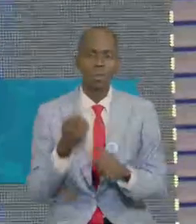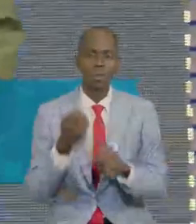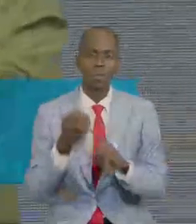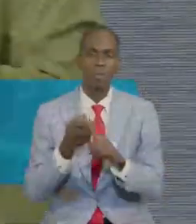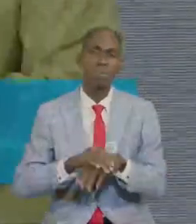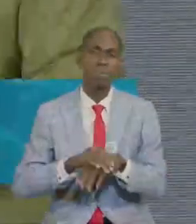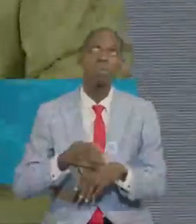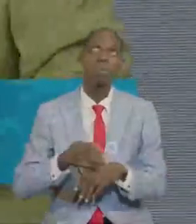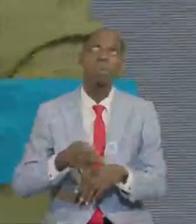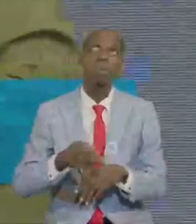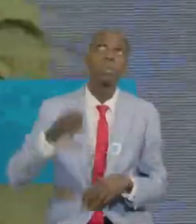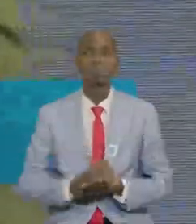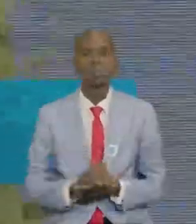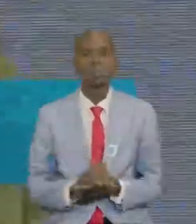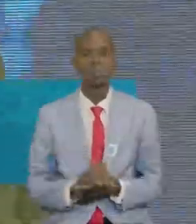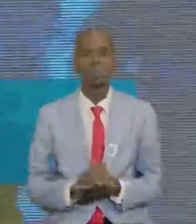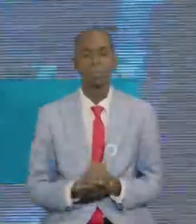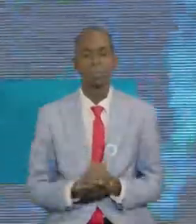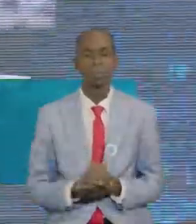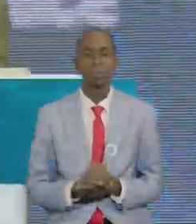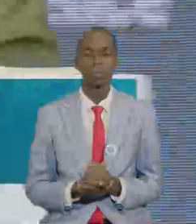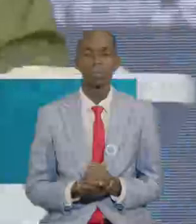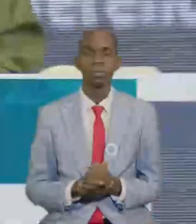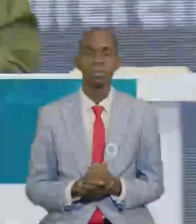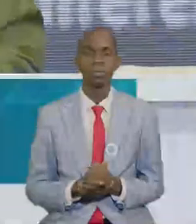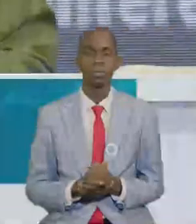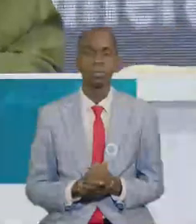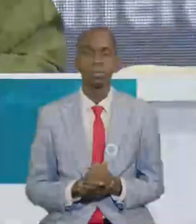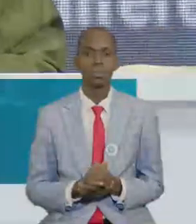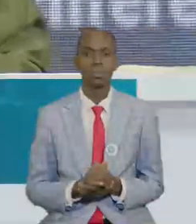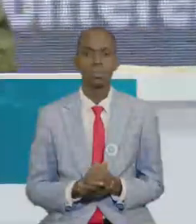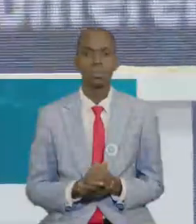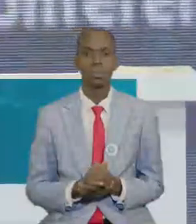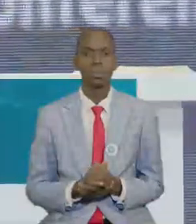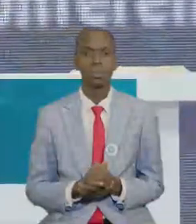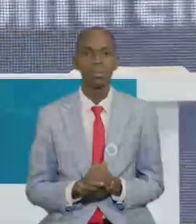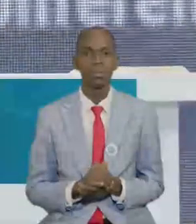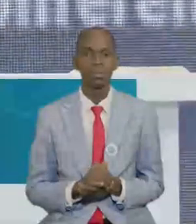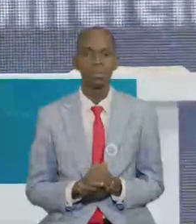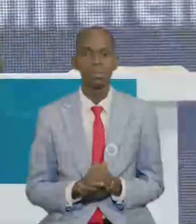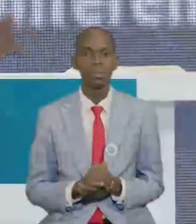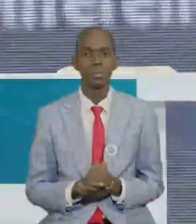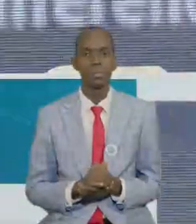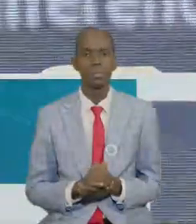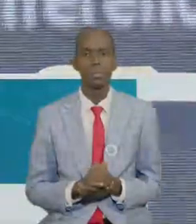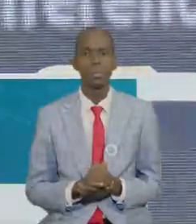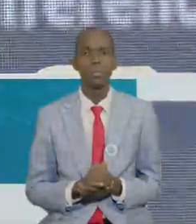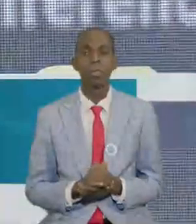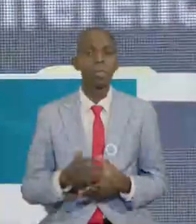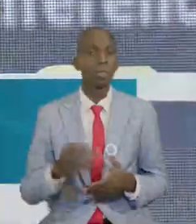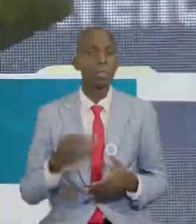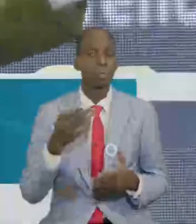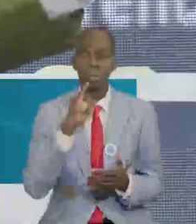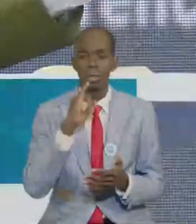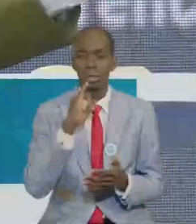ce que vous soyez enveloppés, vous soyez saturés, remplis, revêtus de la puissance d'en haut. That's the promise Jesus gave